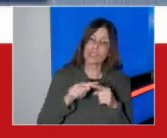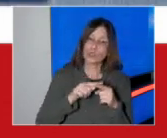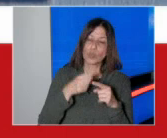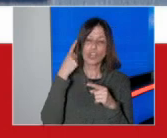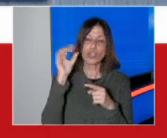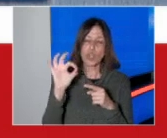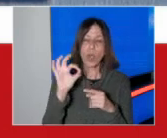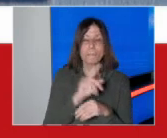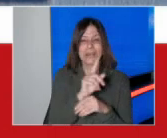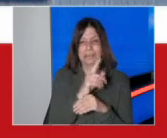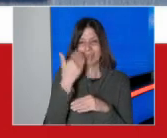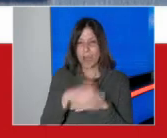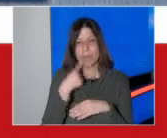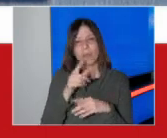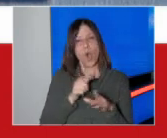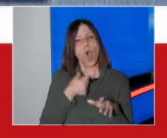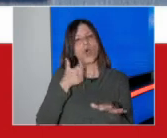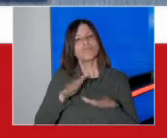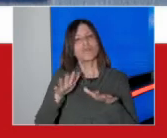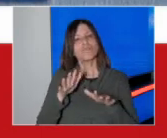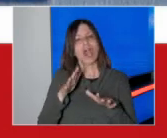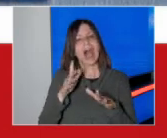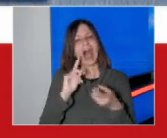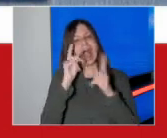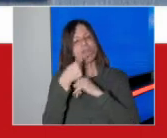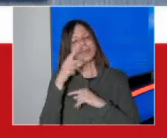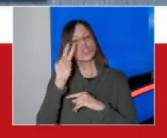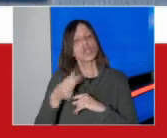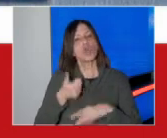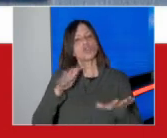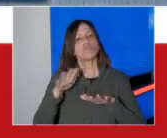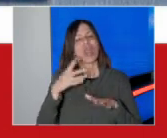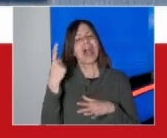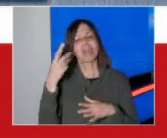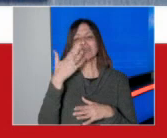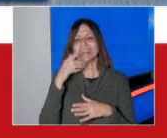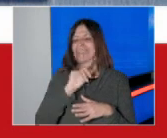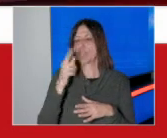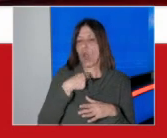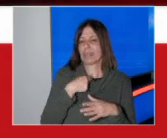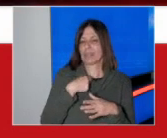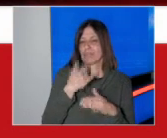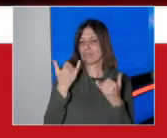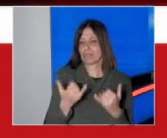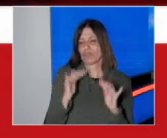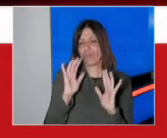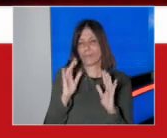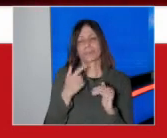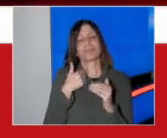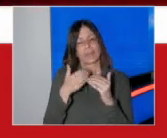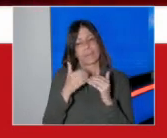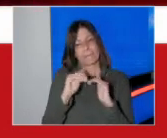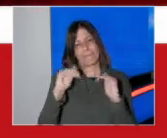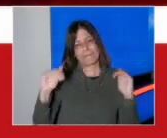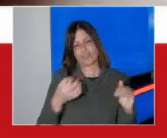אמר גם כשקוראים לו ראש ממשלה חליפי, יש ראש ממשלה אחד בישראל, וזה לא אני. בשלב הזה? קודם כל, צריך לומר, אני מפריד את השאלה